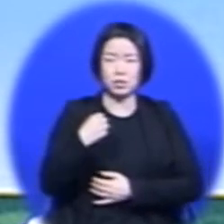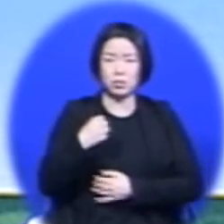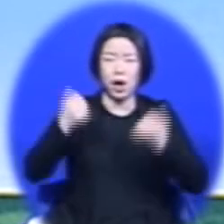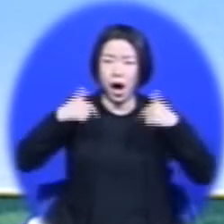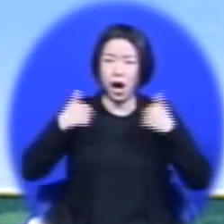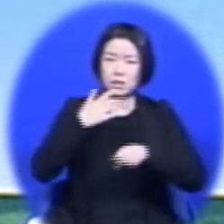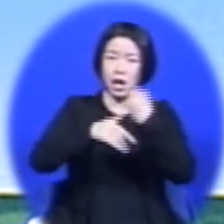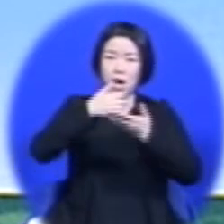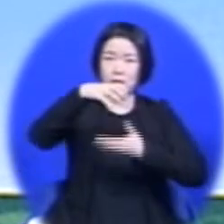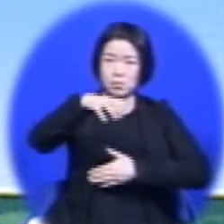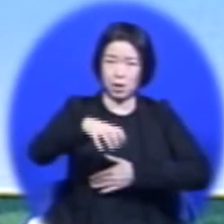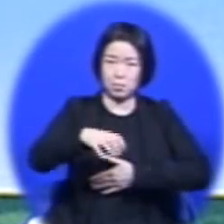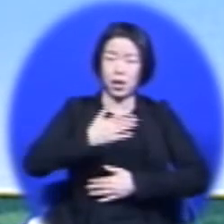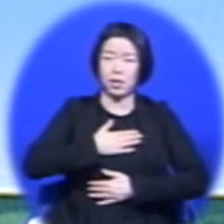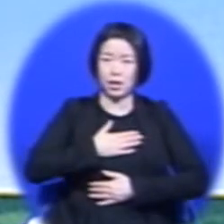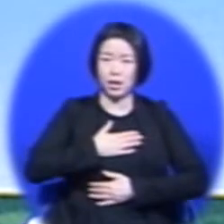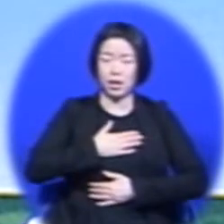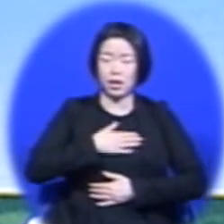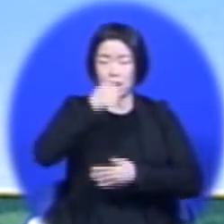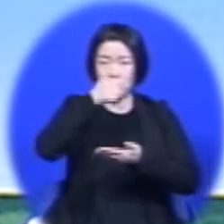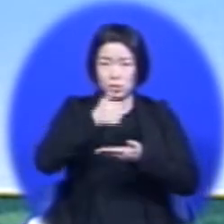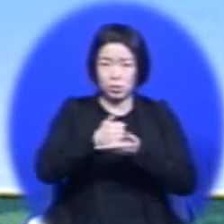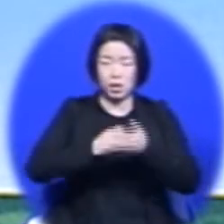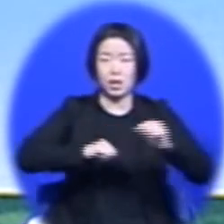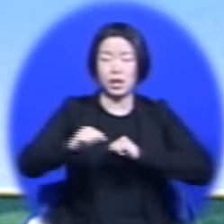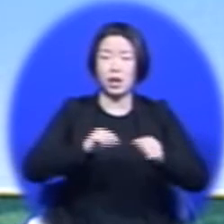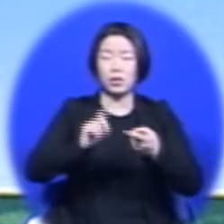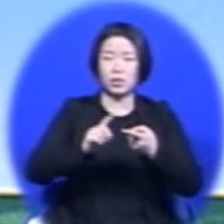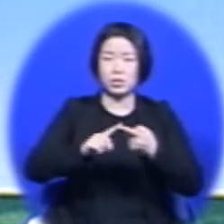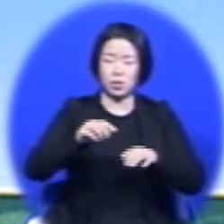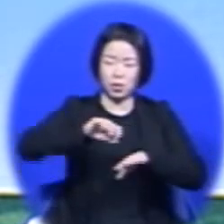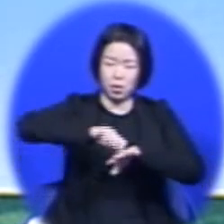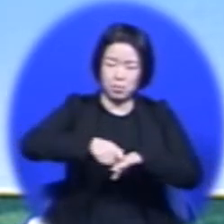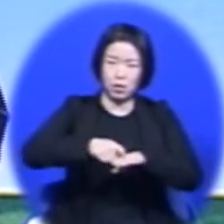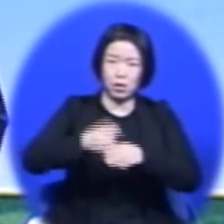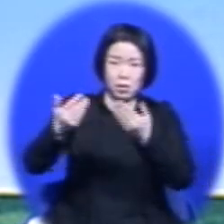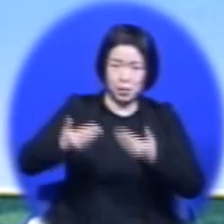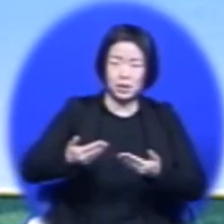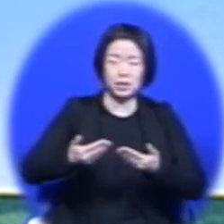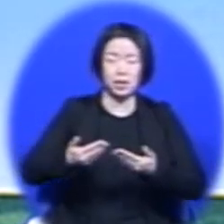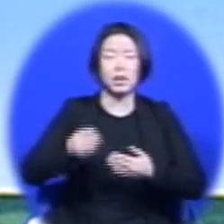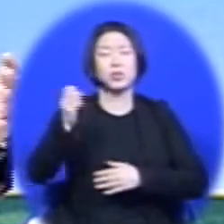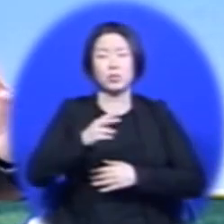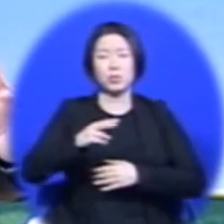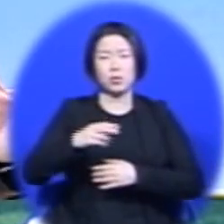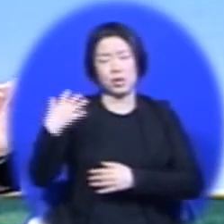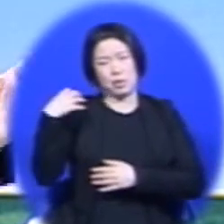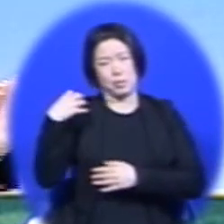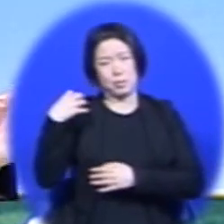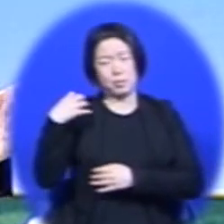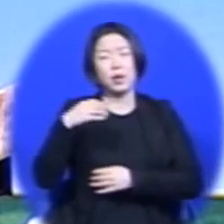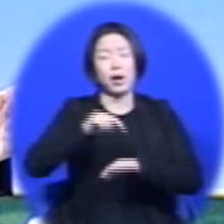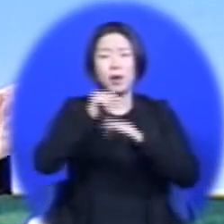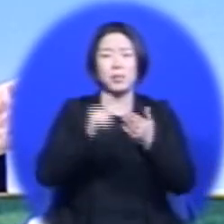항상 하나님 앞에 내가 죄 지은 것에 대한 벌을 받을까 봐, 그리고 의무를 감당하는